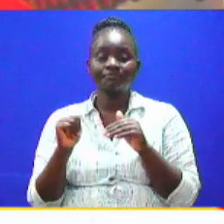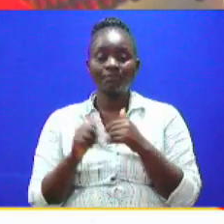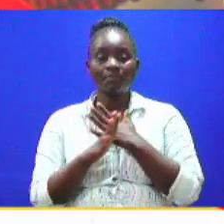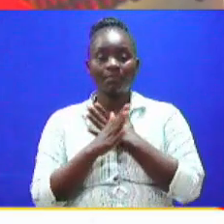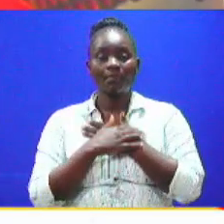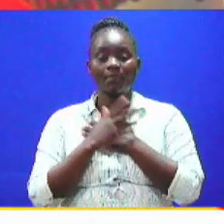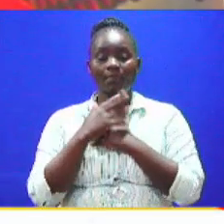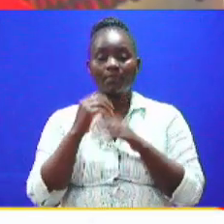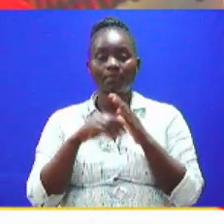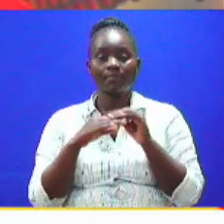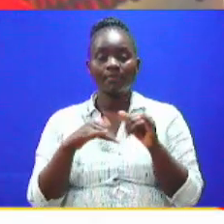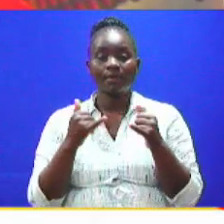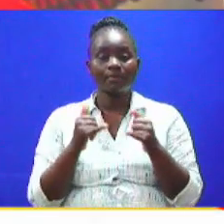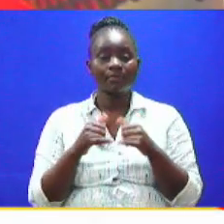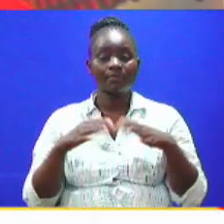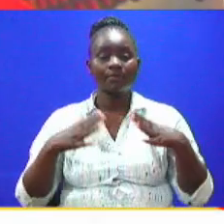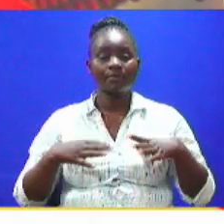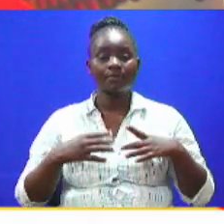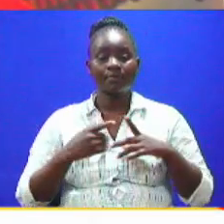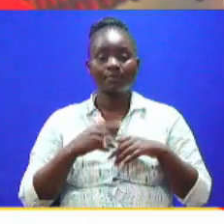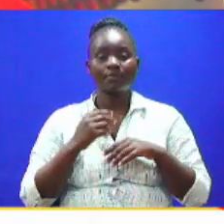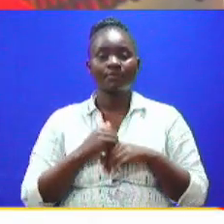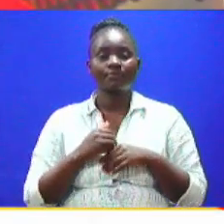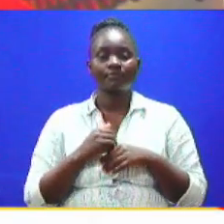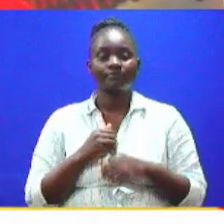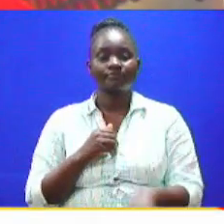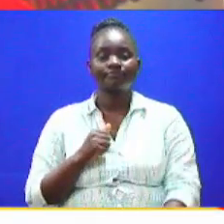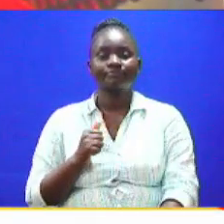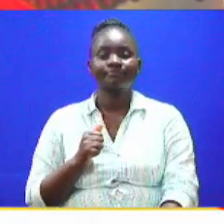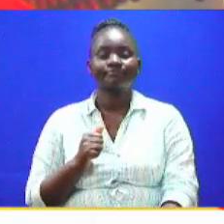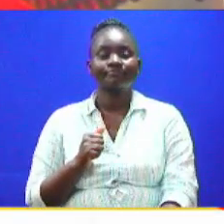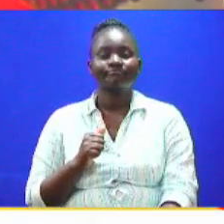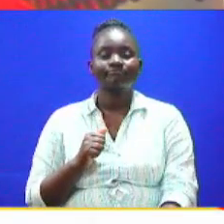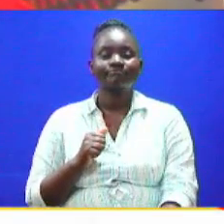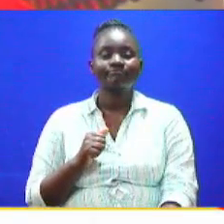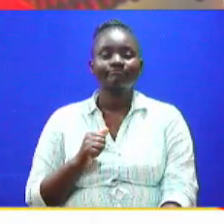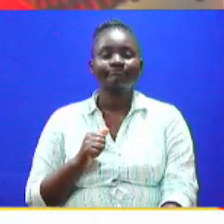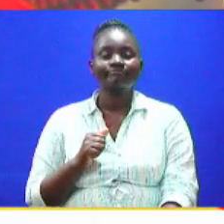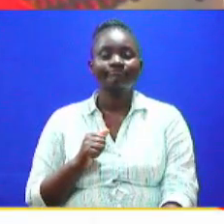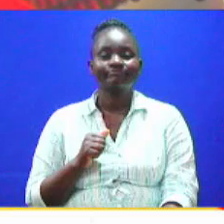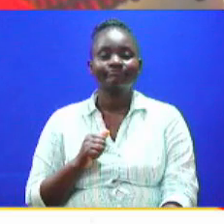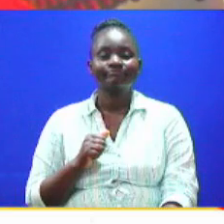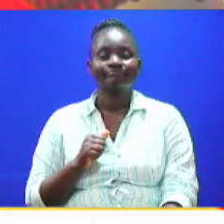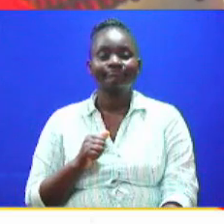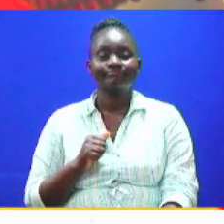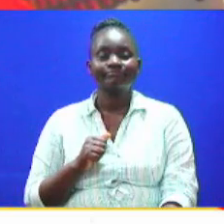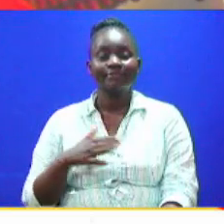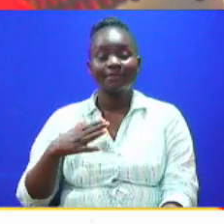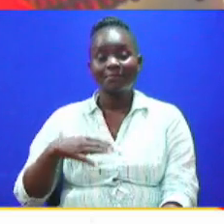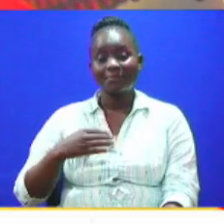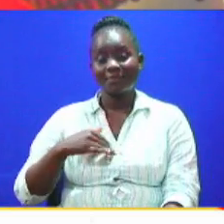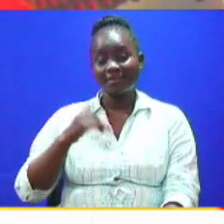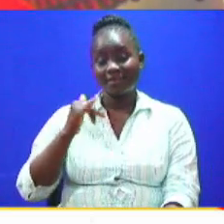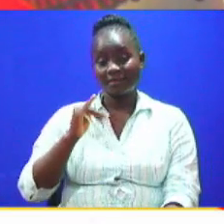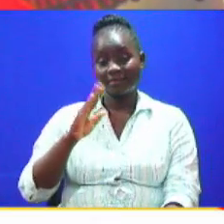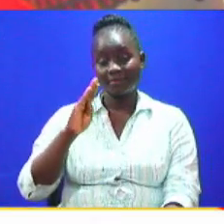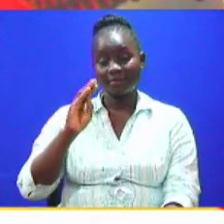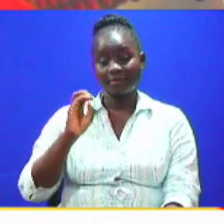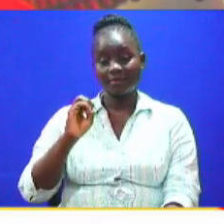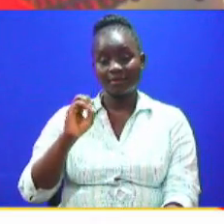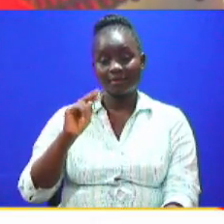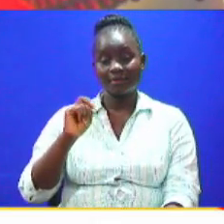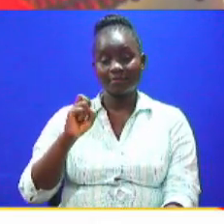gereria ni gubona amenye kurwa se wodi ya eli ose ni baba amenye kurwa se wodi ye bino yego toka bono ase bunge